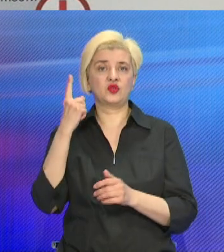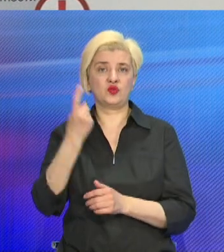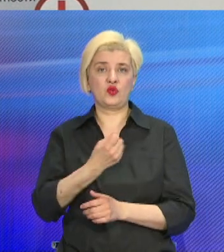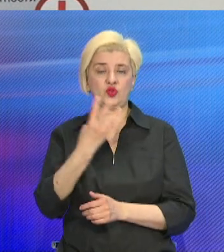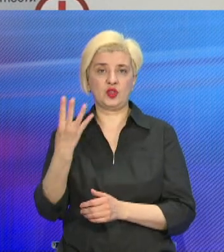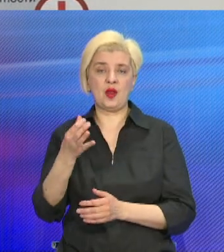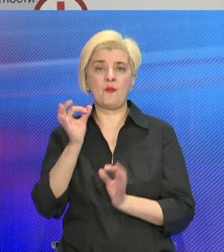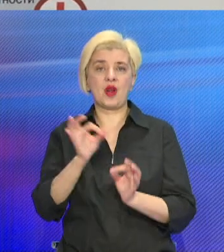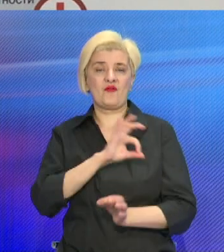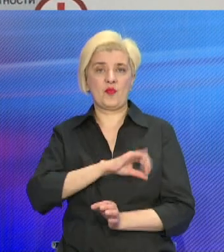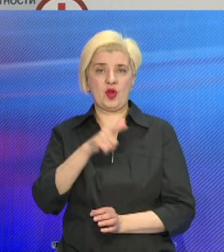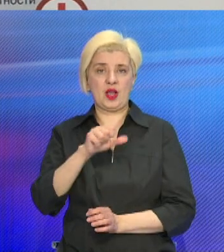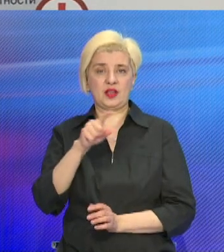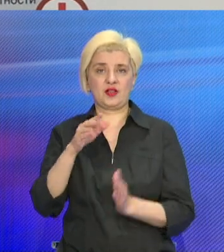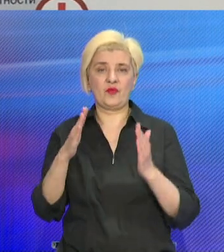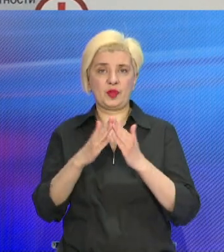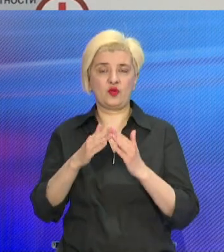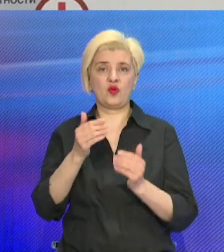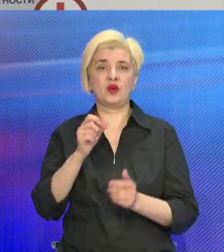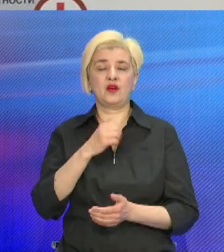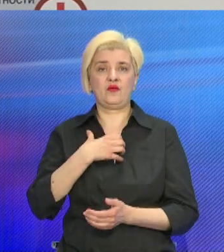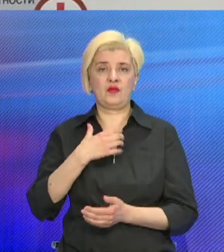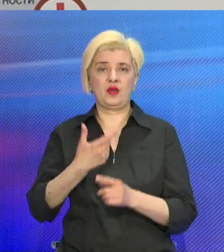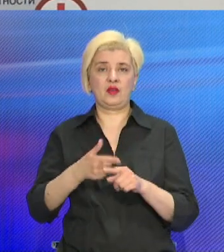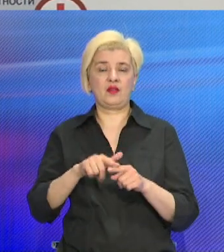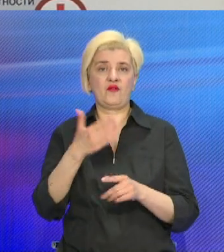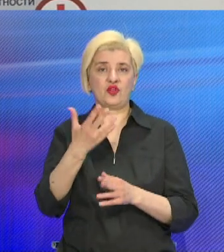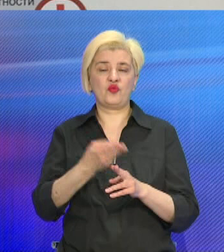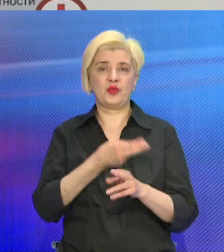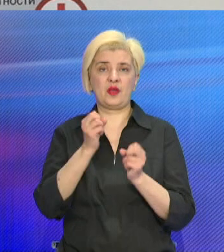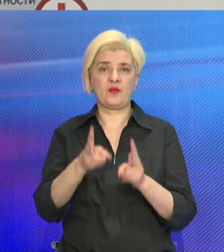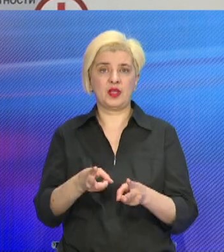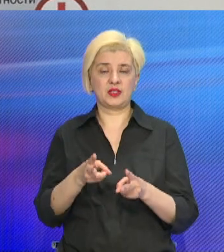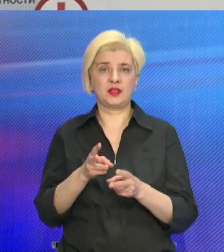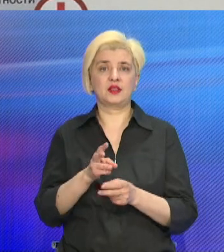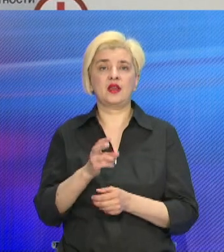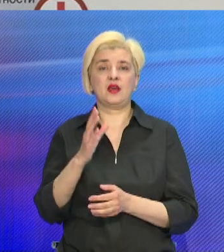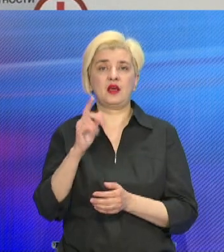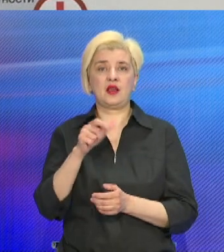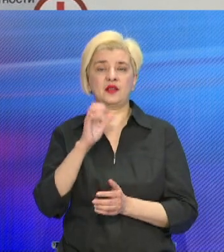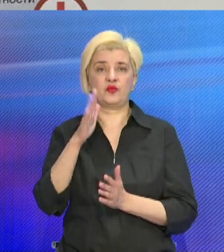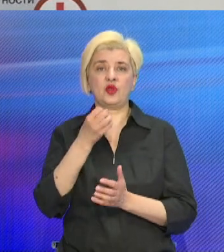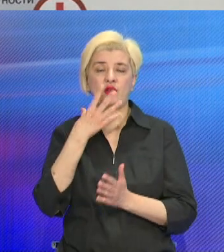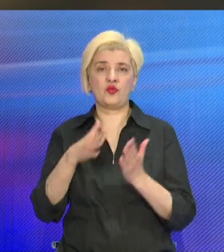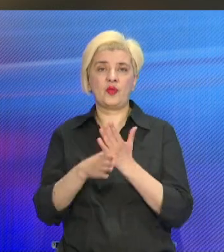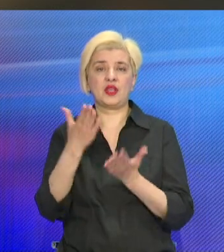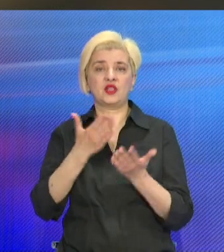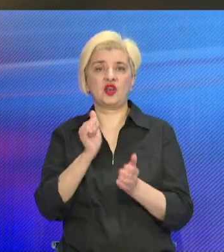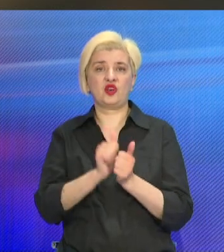безопасности. Запомните, газ только тогда будет вашим добрым помощником, когда каждый человек в семье будет знать и соблюдать правила пользования газом в быту.